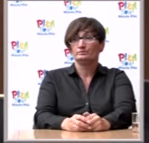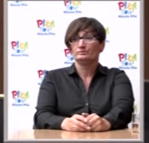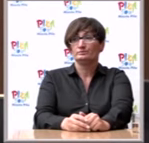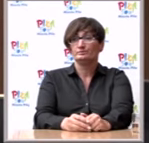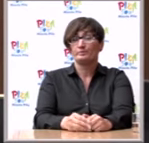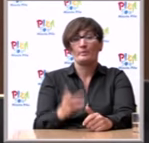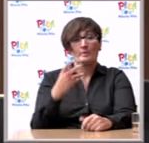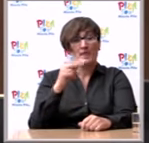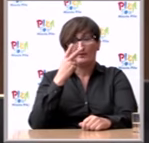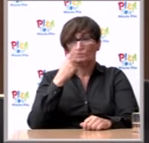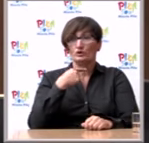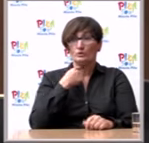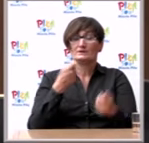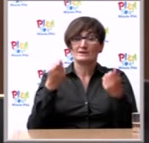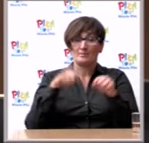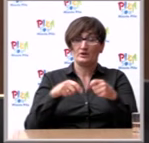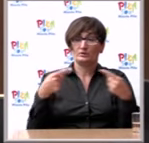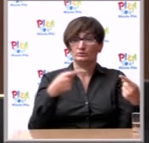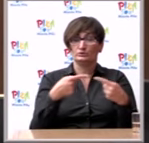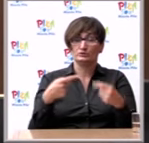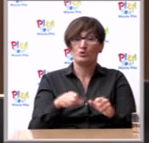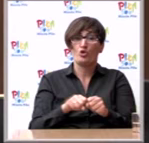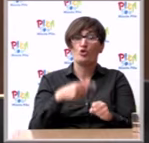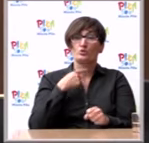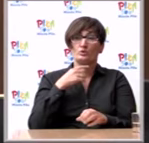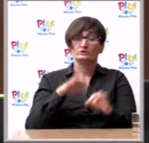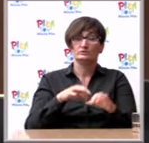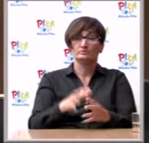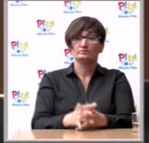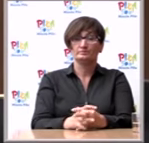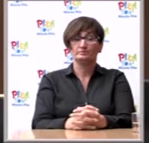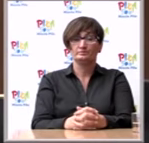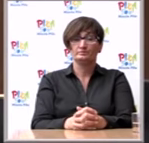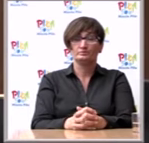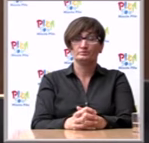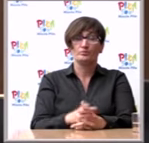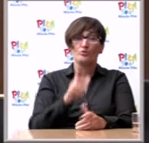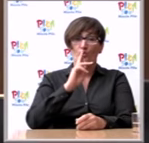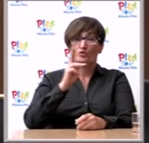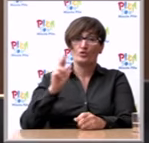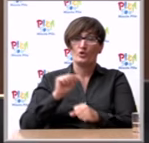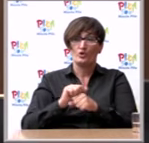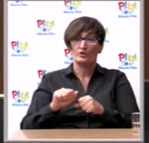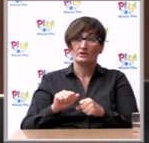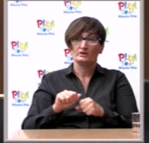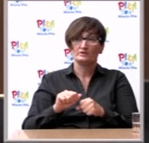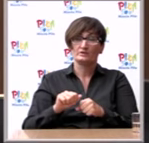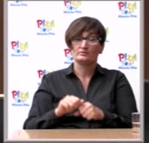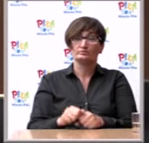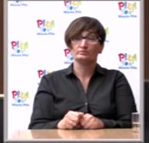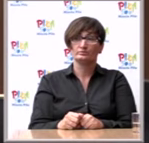Nie widzę zgłoszeń, zamykam dyskusję. Przystępujemy do głosowania. Kto z pań i panów radnych jest za przystąpieniem do